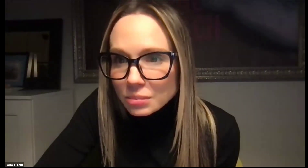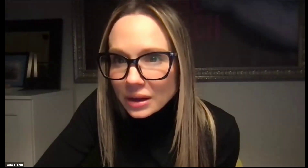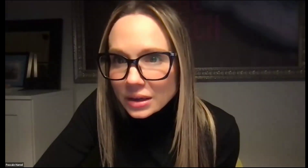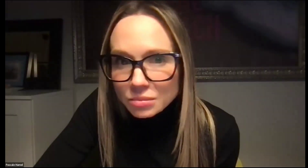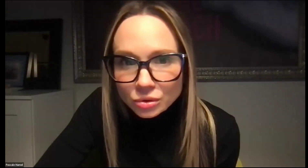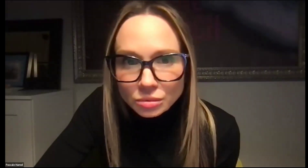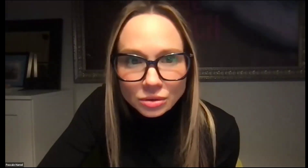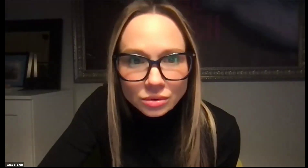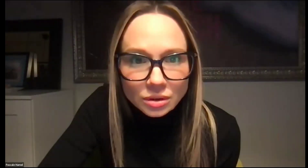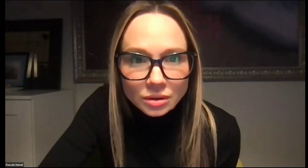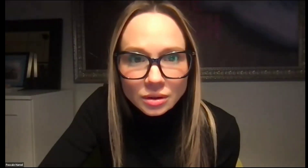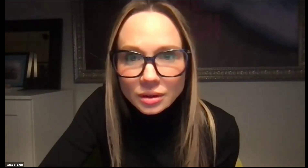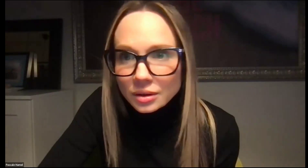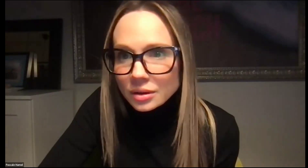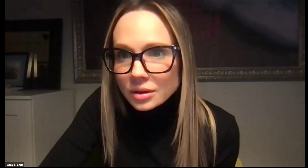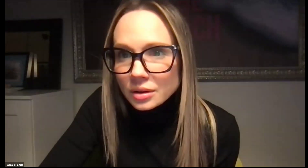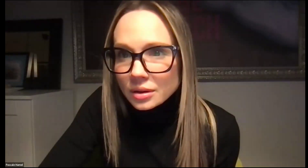peux-tu épingler pour tout le monde?